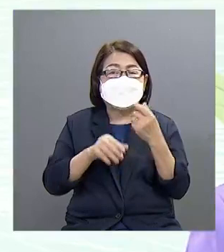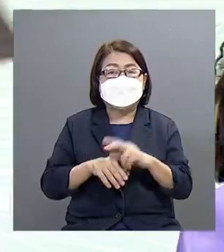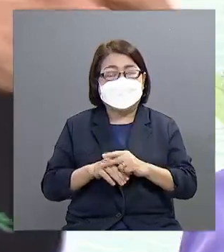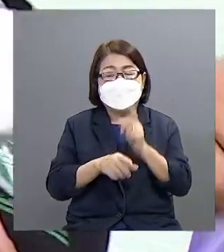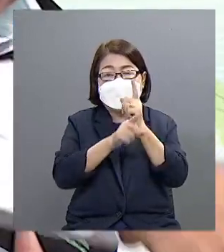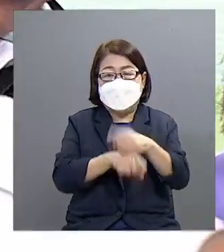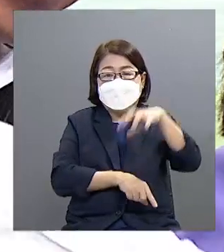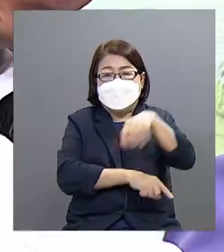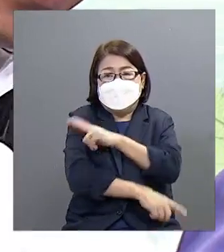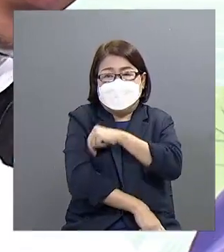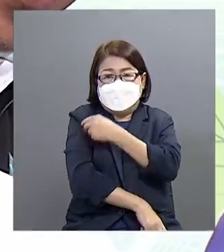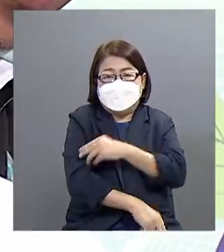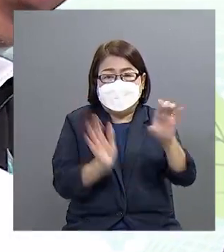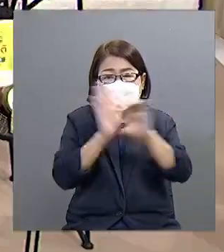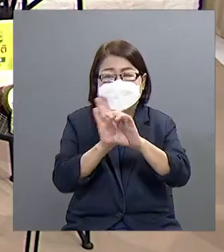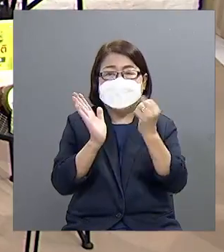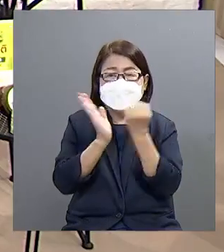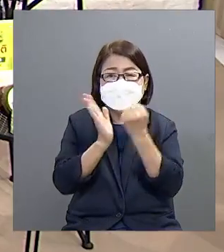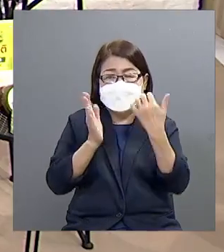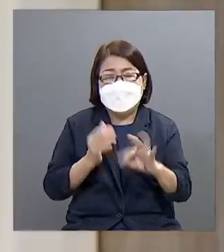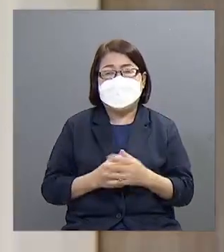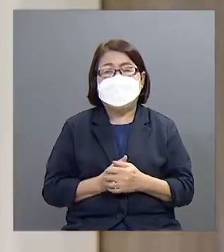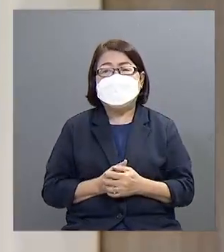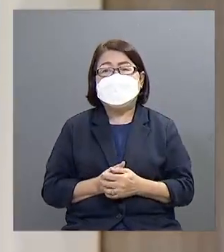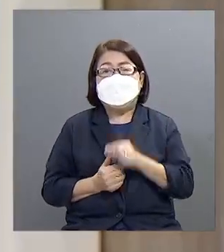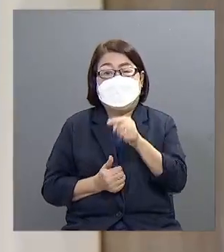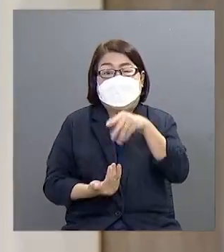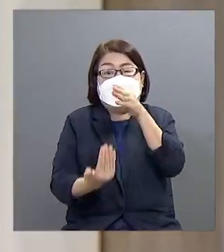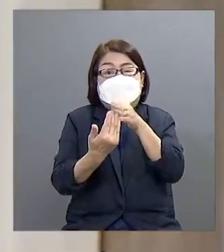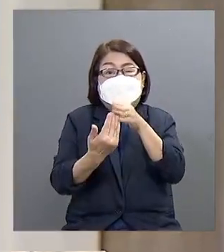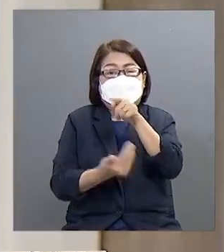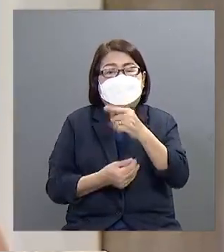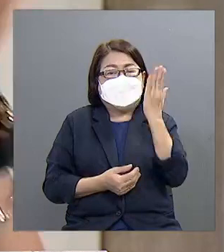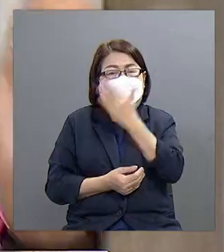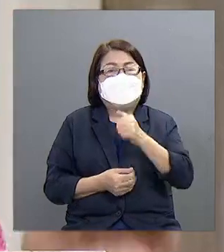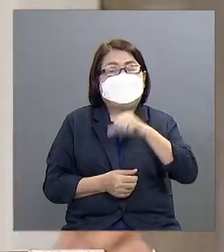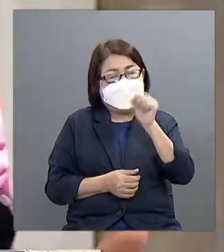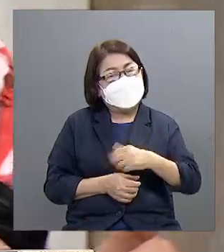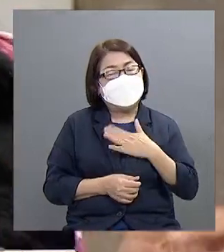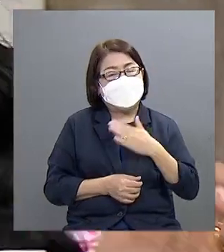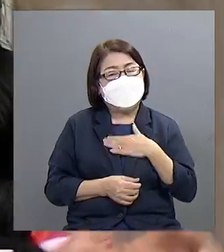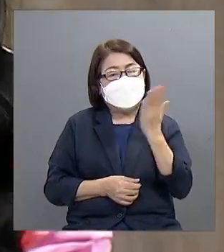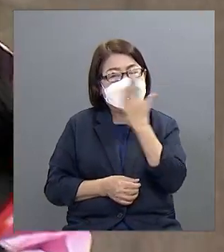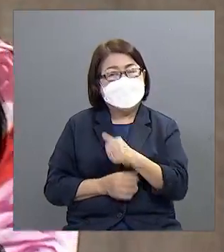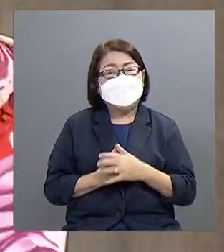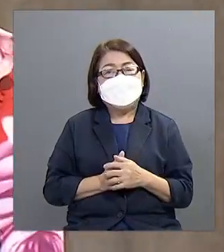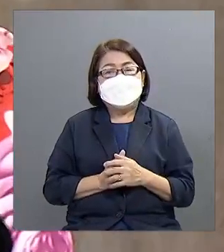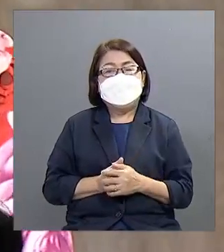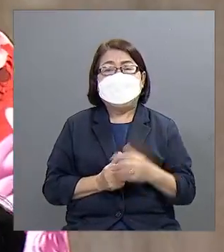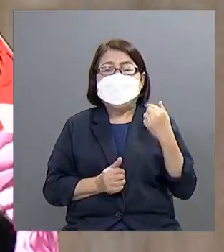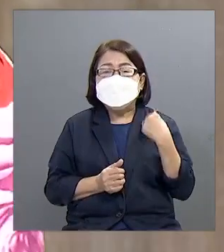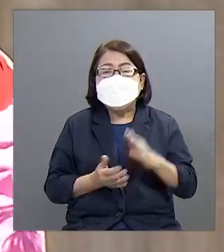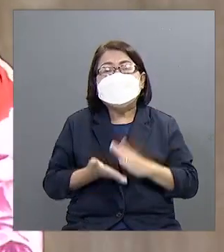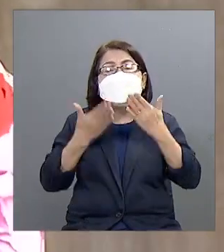คร ับ อีกหนึ่งความงามคุณยุ้ยชมัยพรคุณยุ้ยถูกจุดแล้ว ค่ะแล้วยืนตรงนี้พอดีเลยนะคะเห็นมีทั้งสครับมีทั้งครีมอาบ